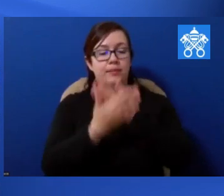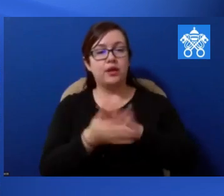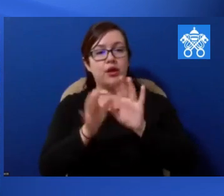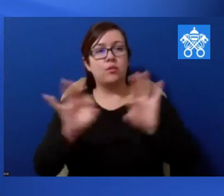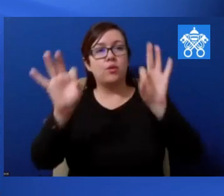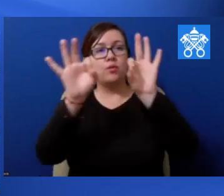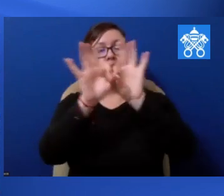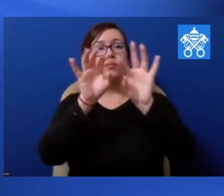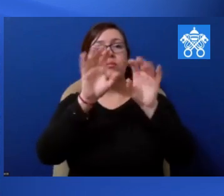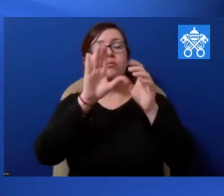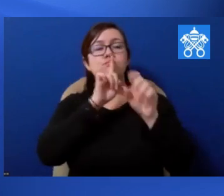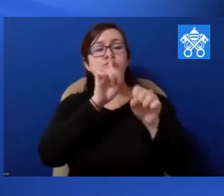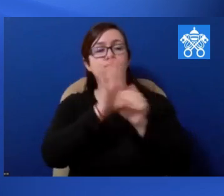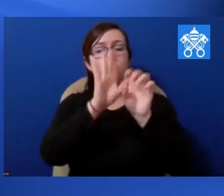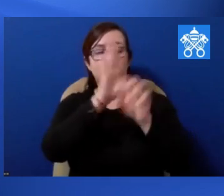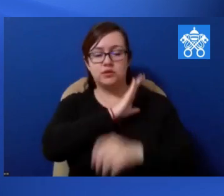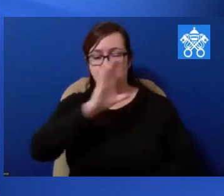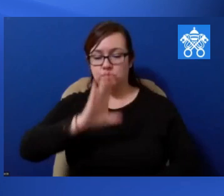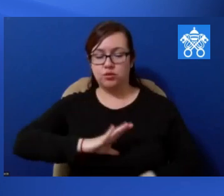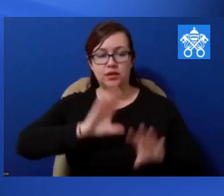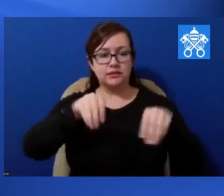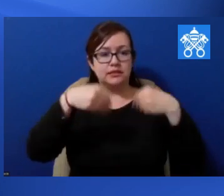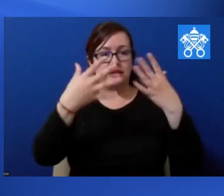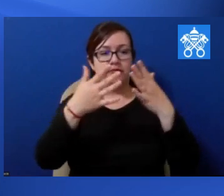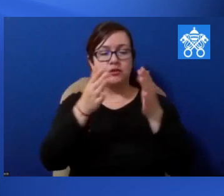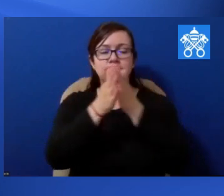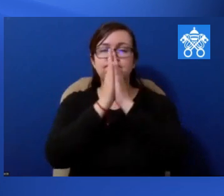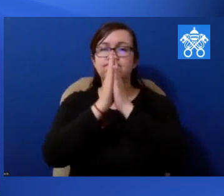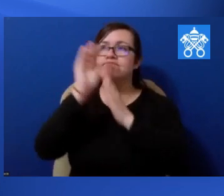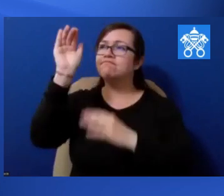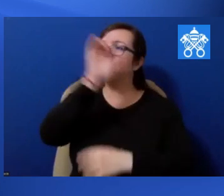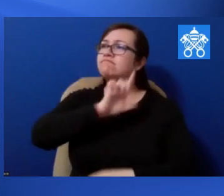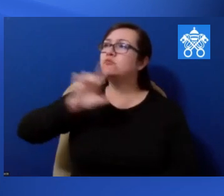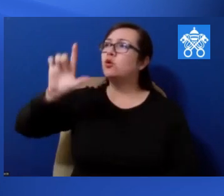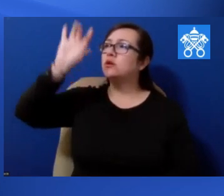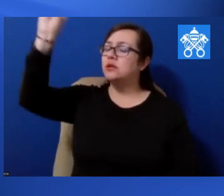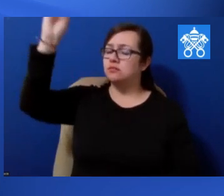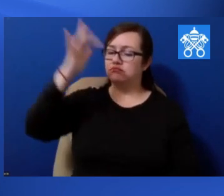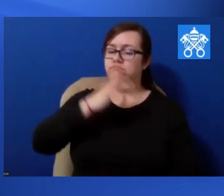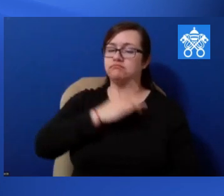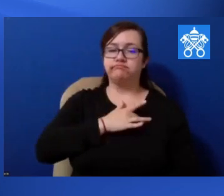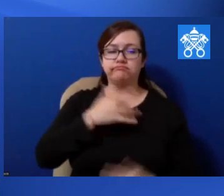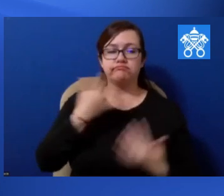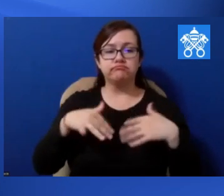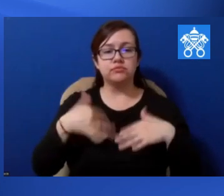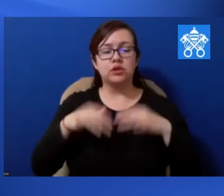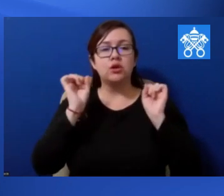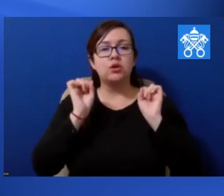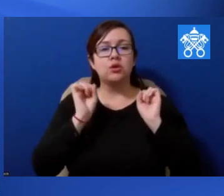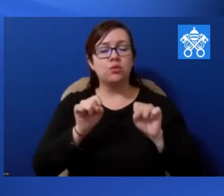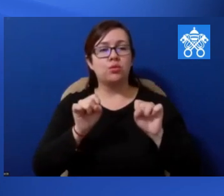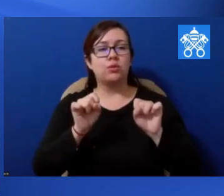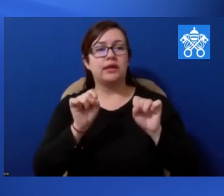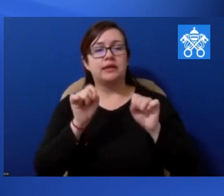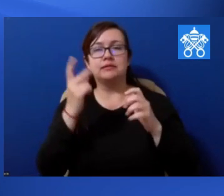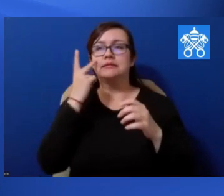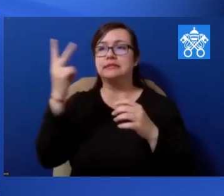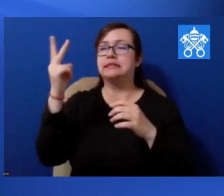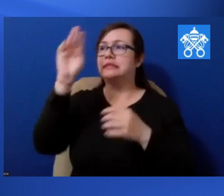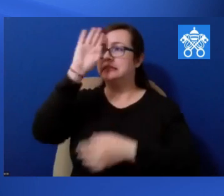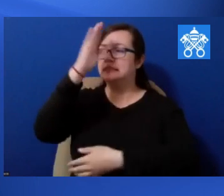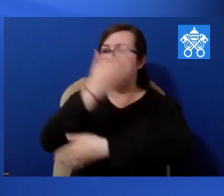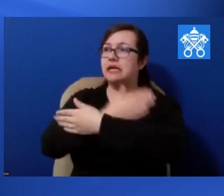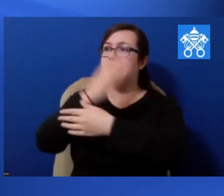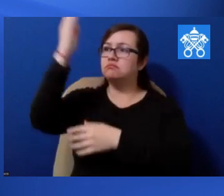Christi. Grazie a Tua, questum Domine, mentibus nostris infunde, che ange renunziante, Christi Fili Tui, incarnazione